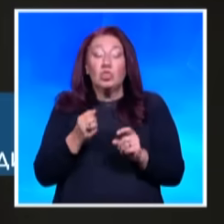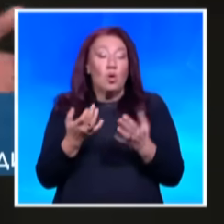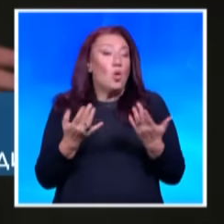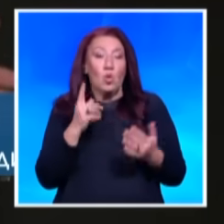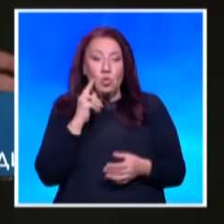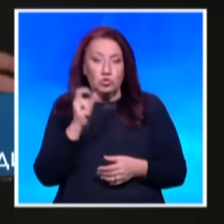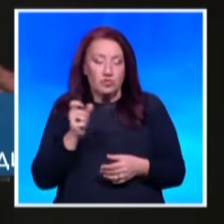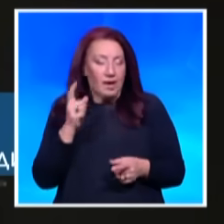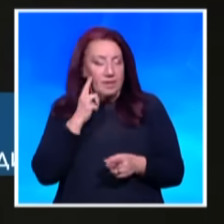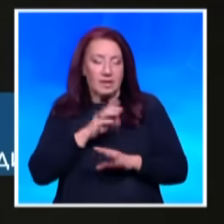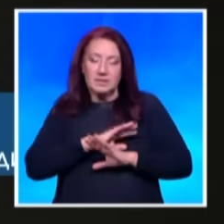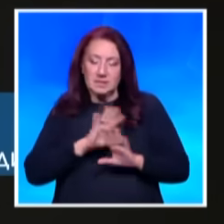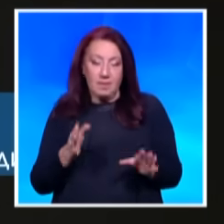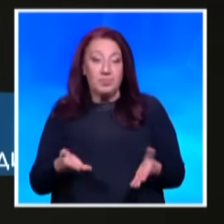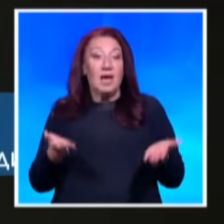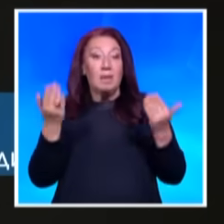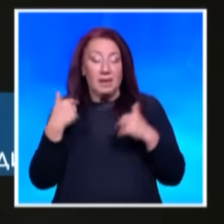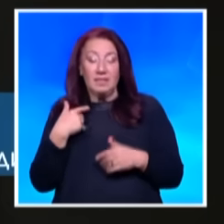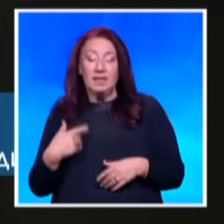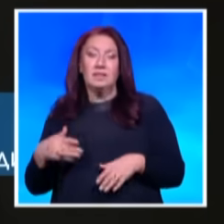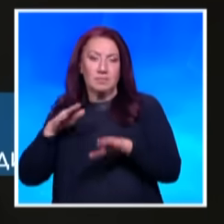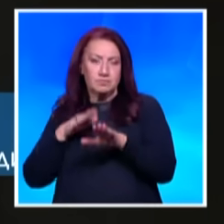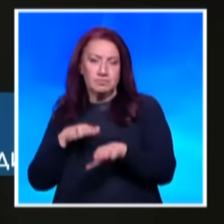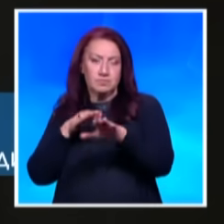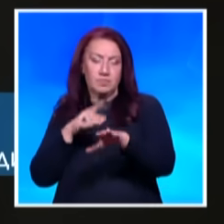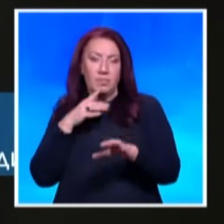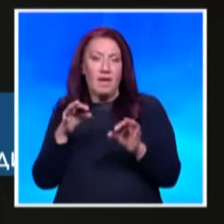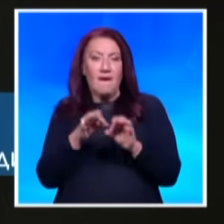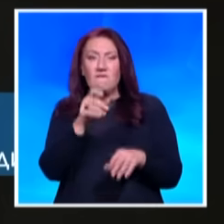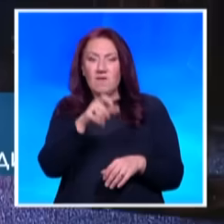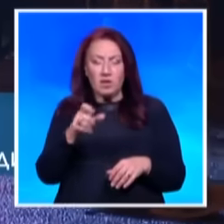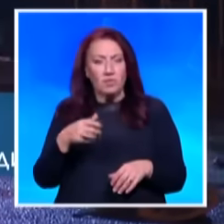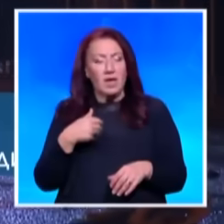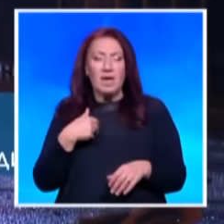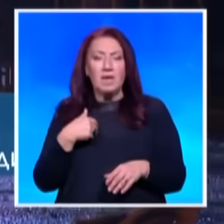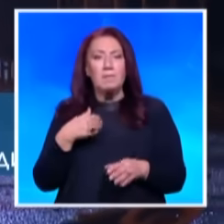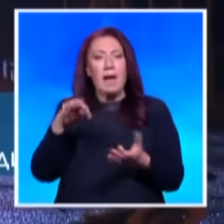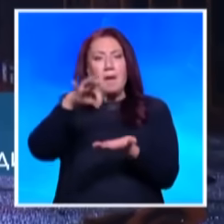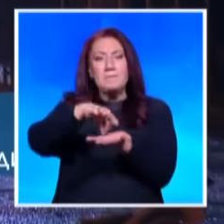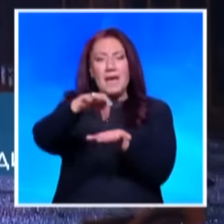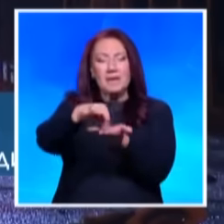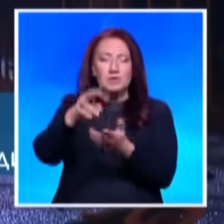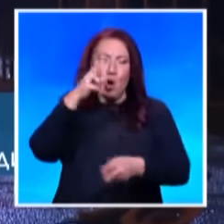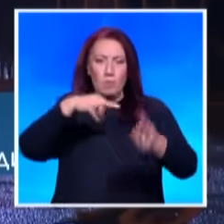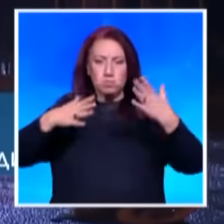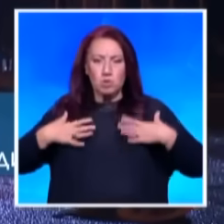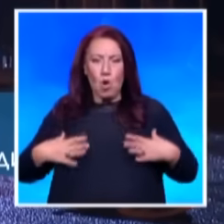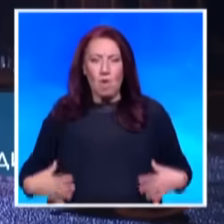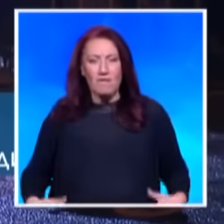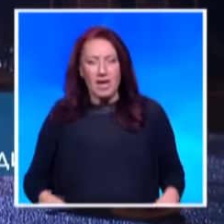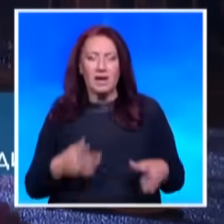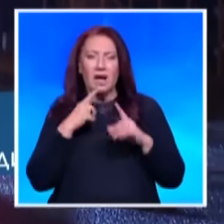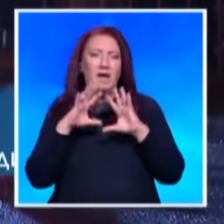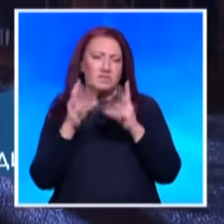тръгнат насам феновете и на ЦСКА и на останалите отбори, имаше контролно-пропускателни пунктове и на тях всички, които искаха да стигнат до тук пред